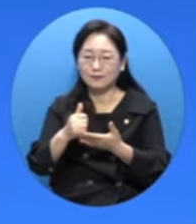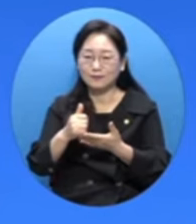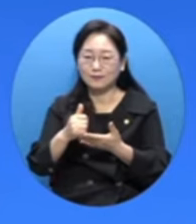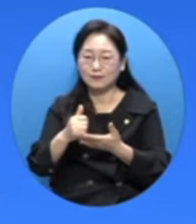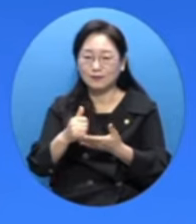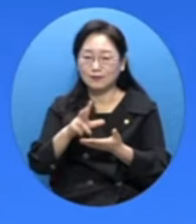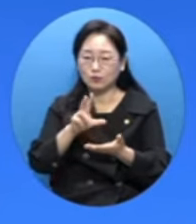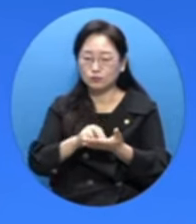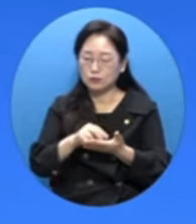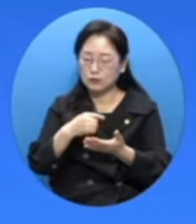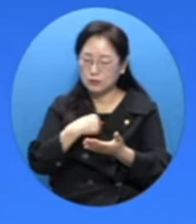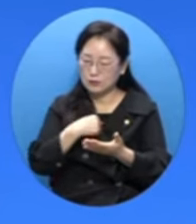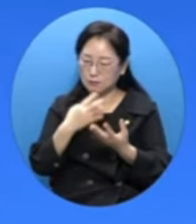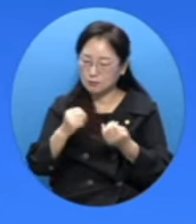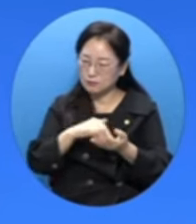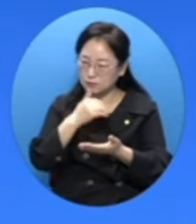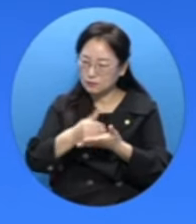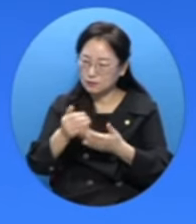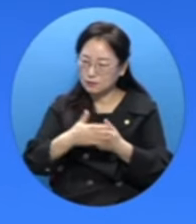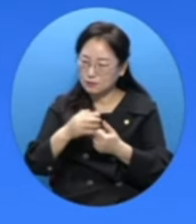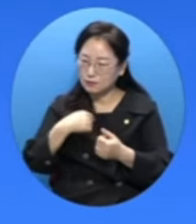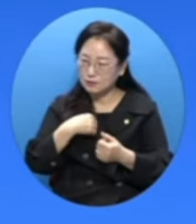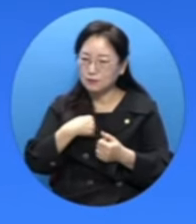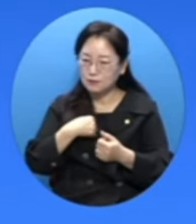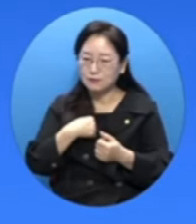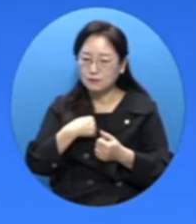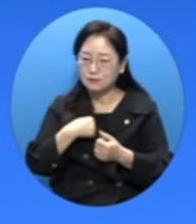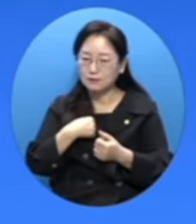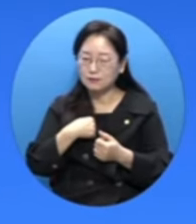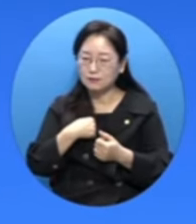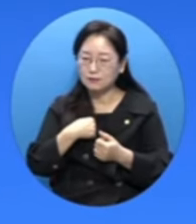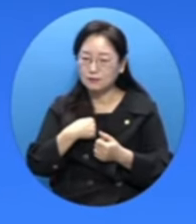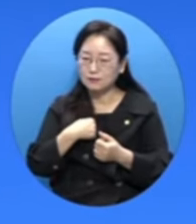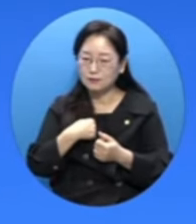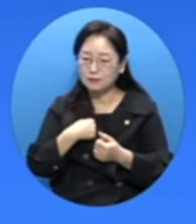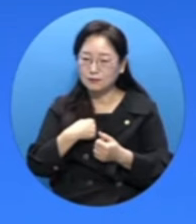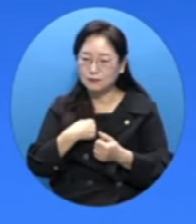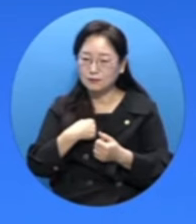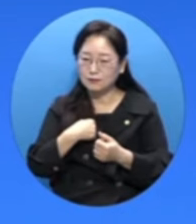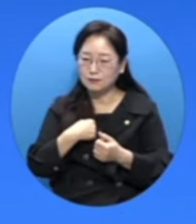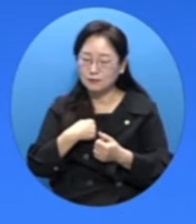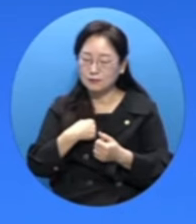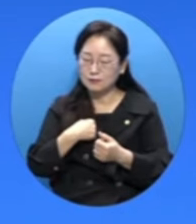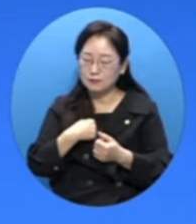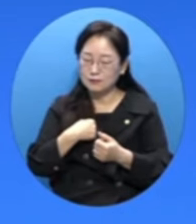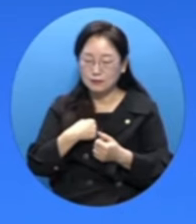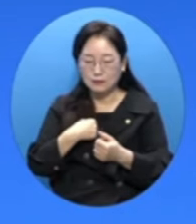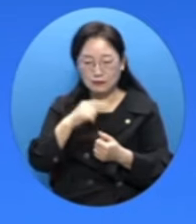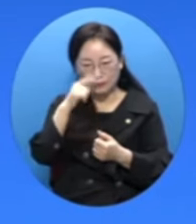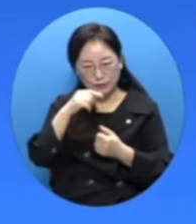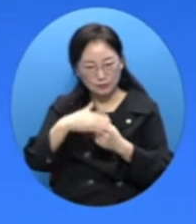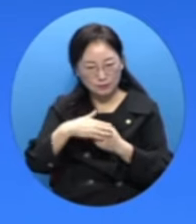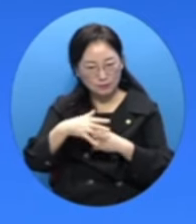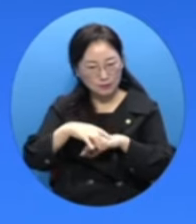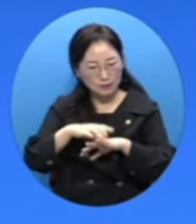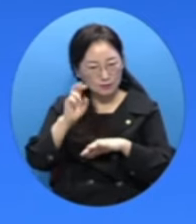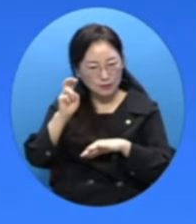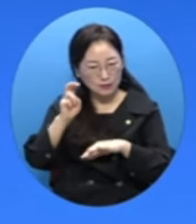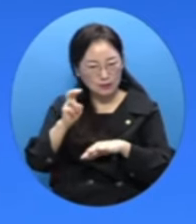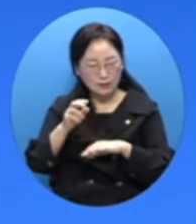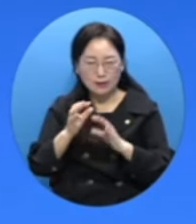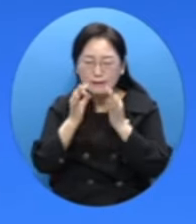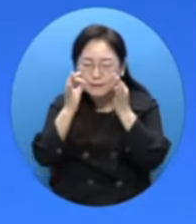문제가 많은 아이인가, 그래서 하나님께 내가 좋은 아이로 잘 보여야 되겠다, 노력을 하다 보면 노력할수록